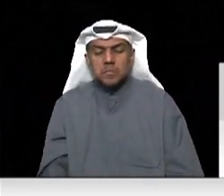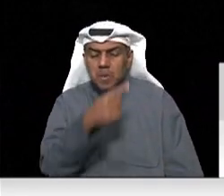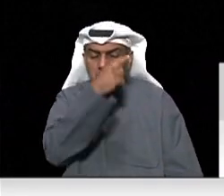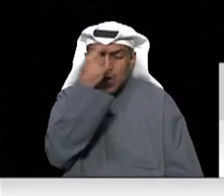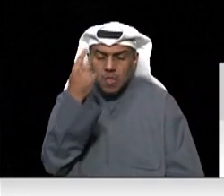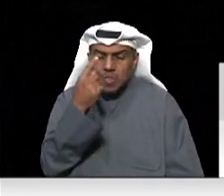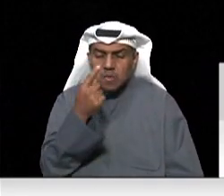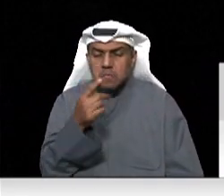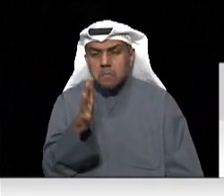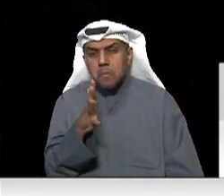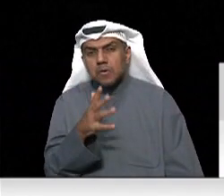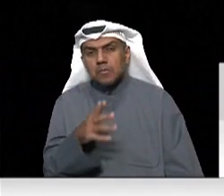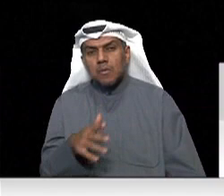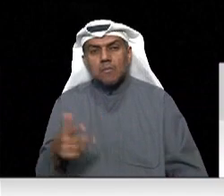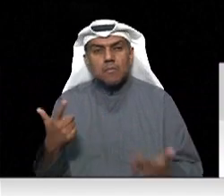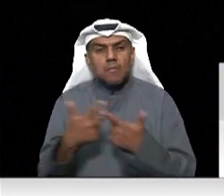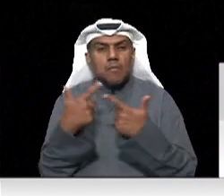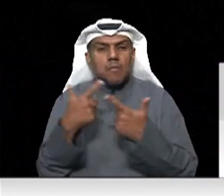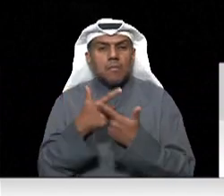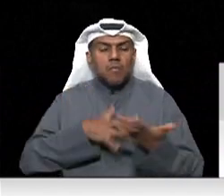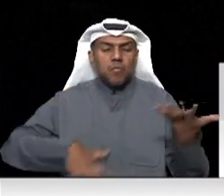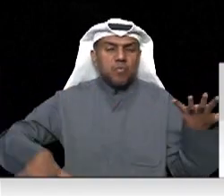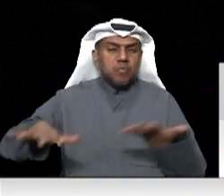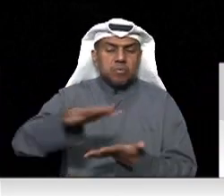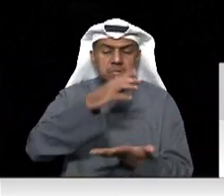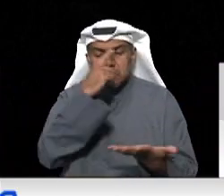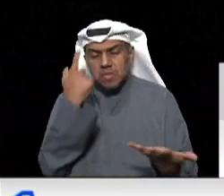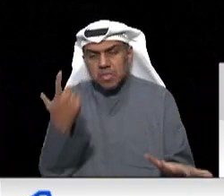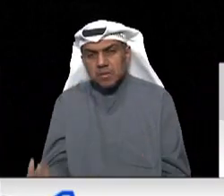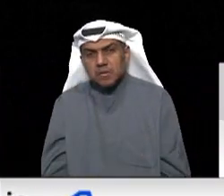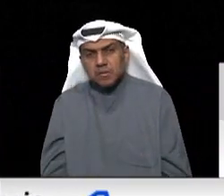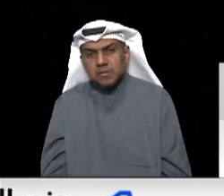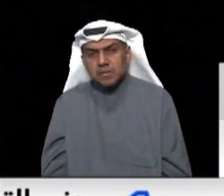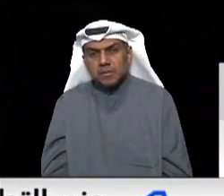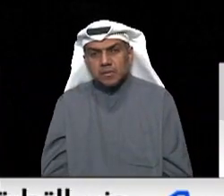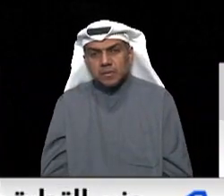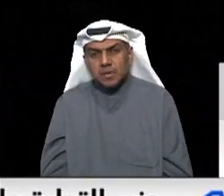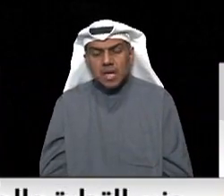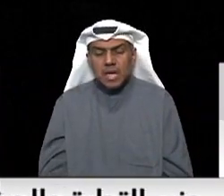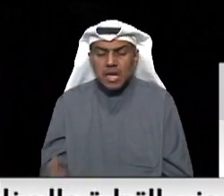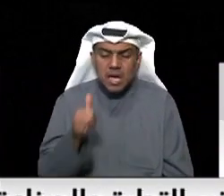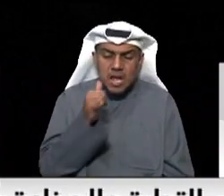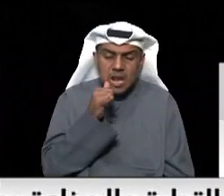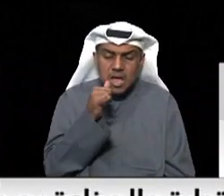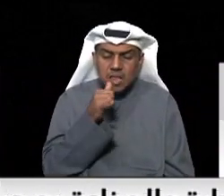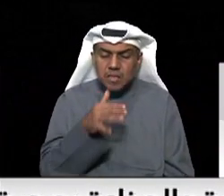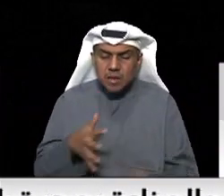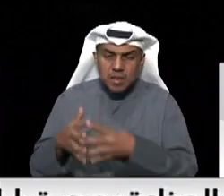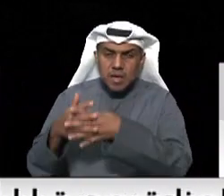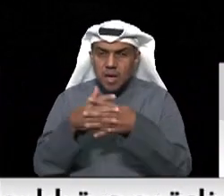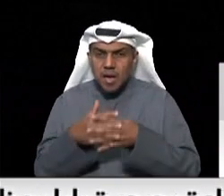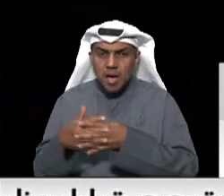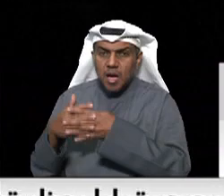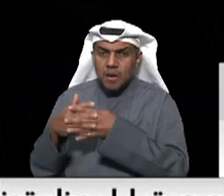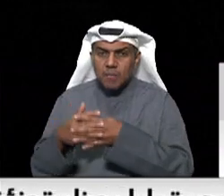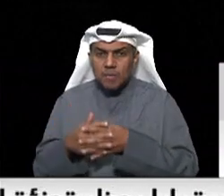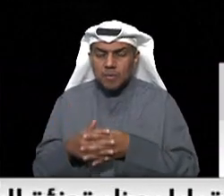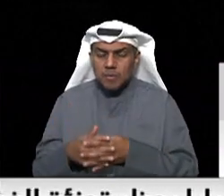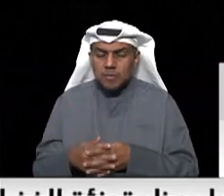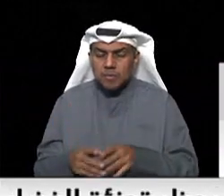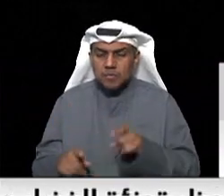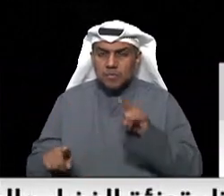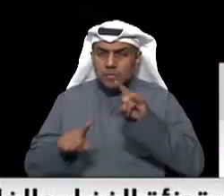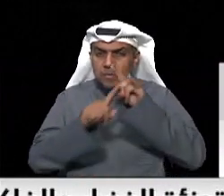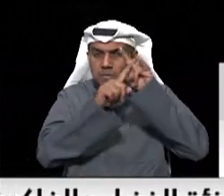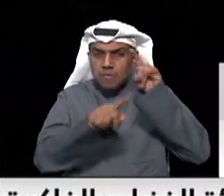كبرى في الشرق الاوسط بعد قيام الولايات المتحده وبريطانيا ومجموعه دول بشن غارات جويه على